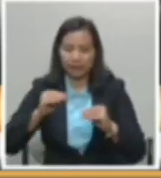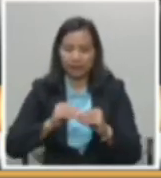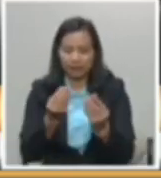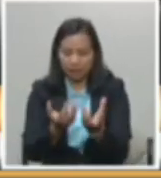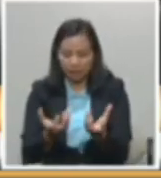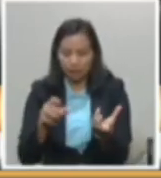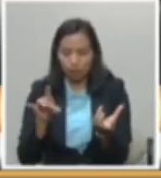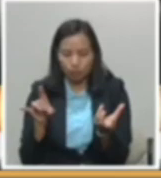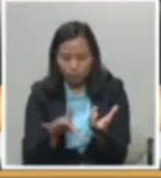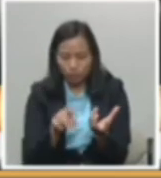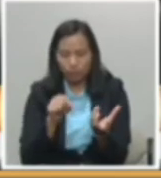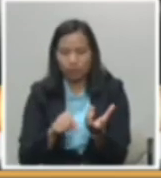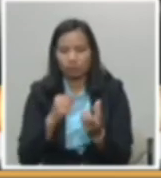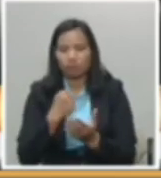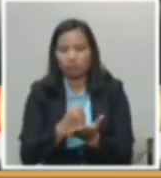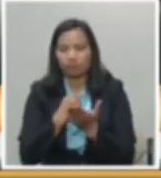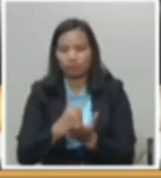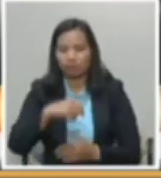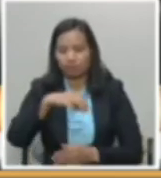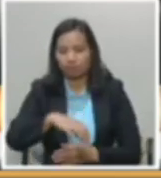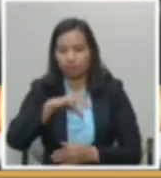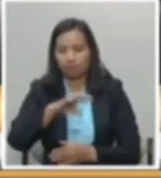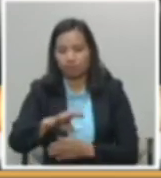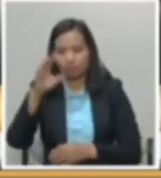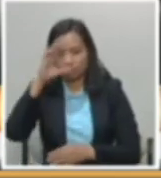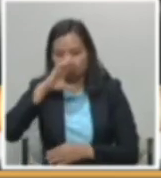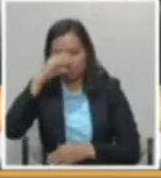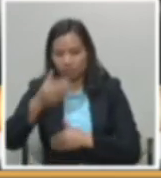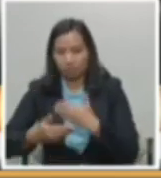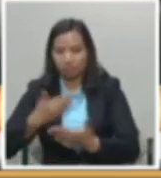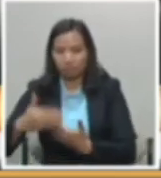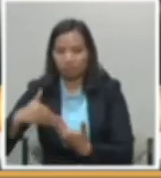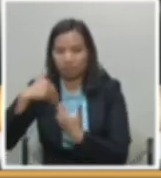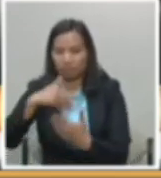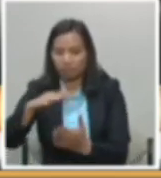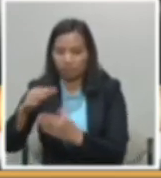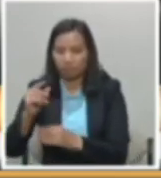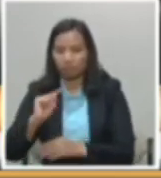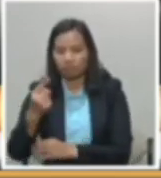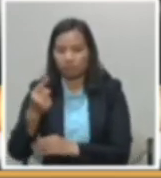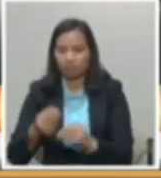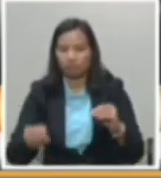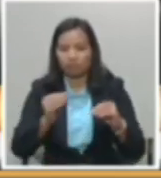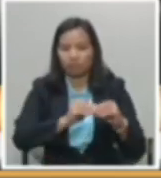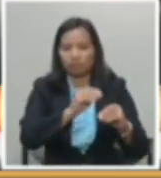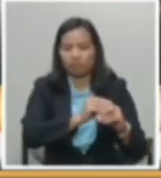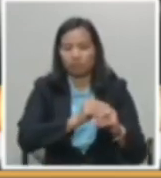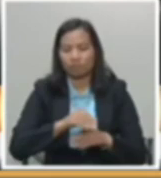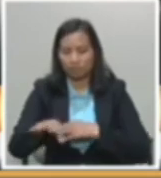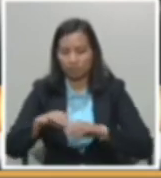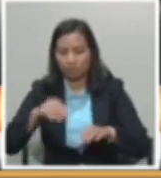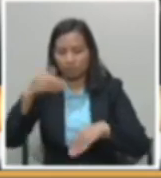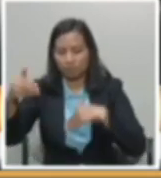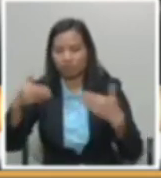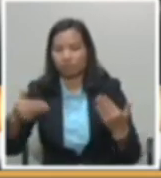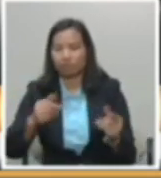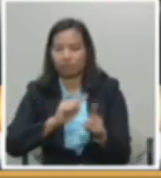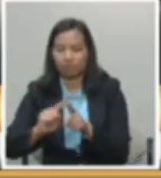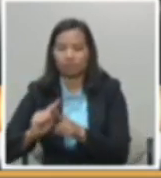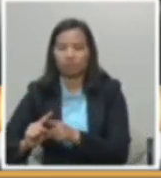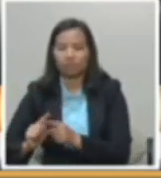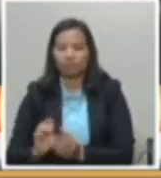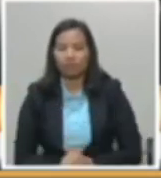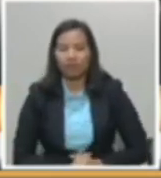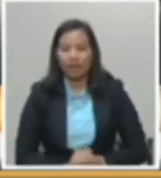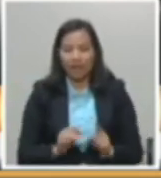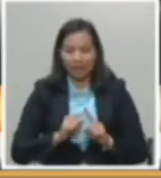าช่วยเหลือผู้ประกอบการในการหาตลาดส่งออกใหม่ๆเพิ่มเติมและต้องจัดงานแสดงสินค้าต่างๆปราก